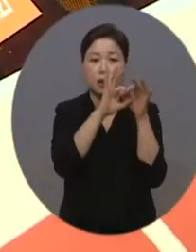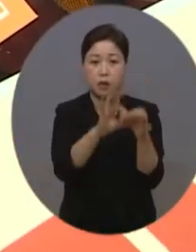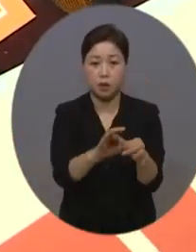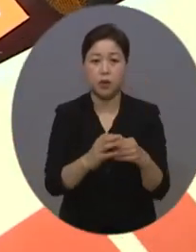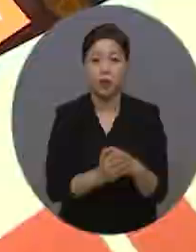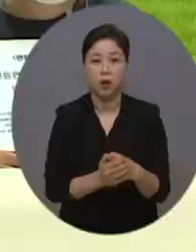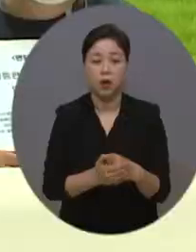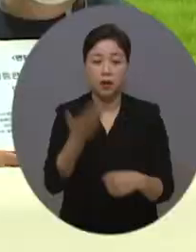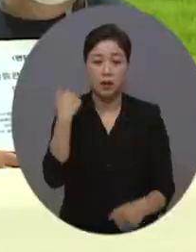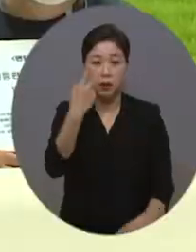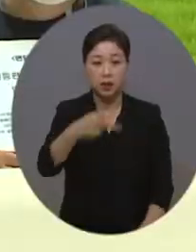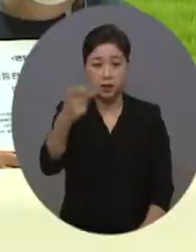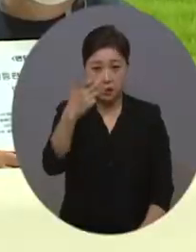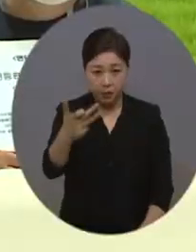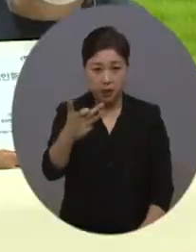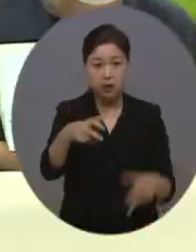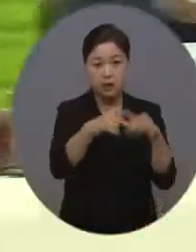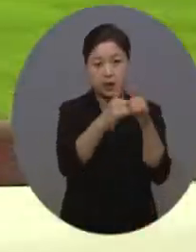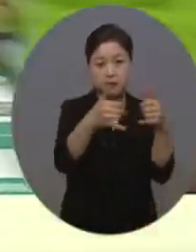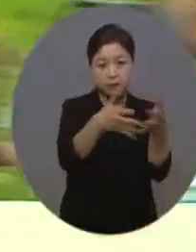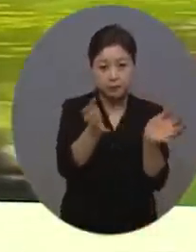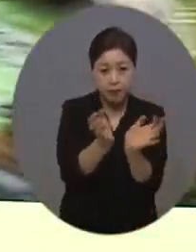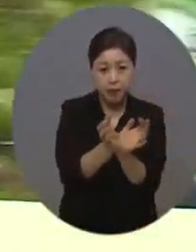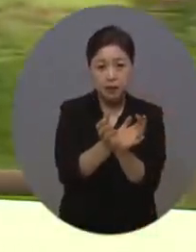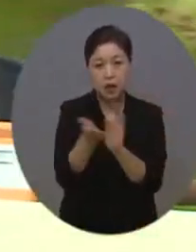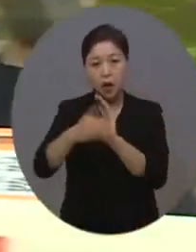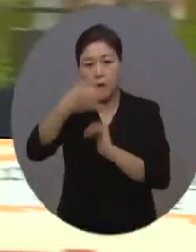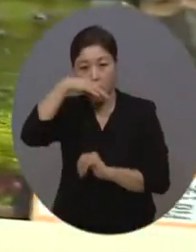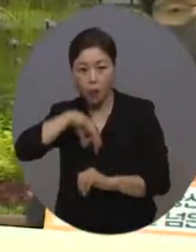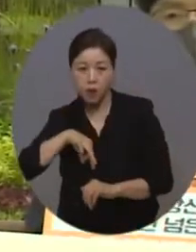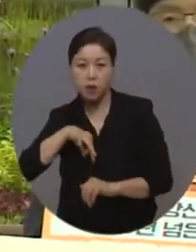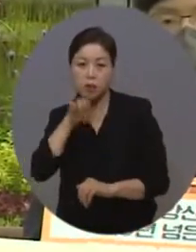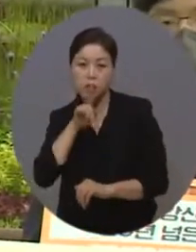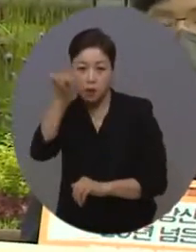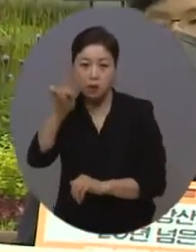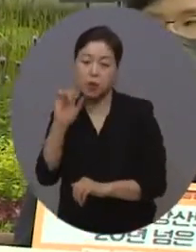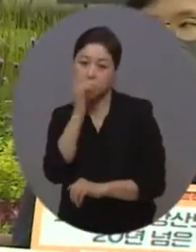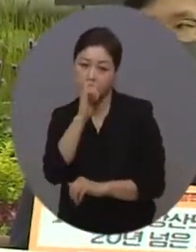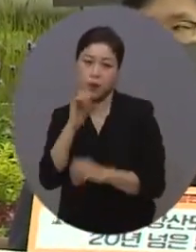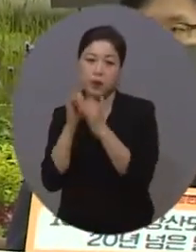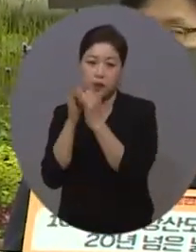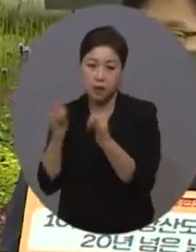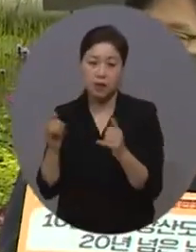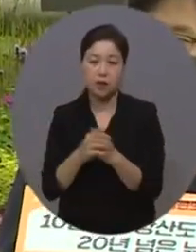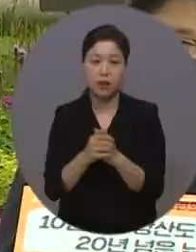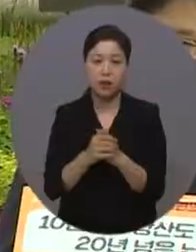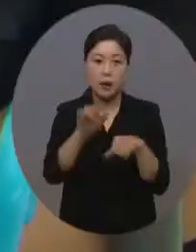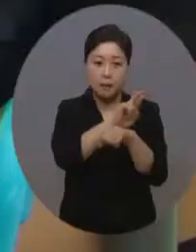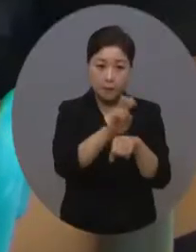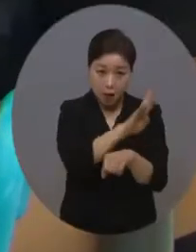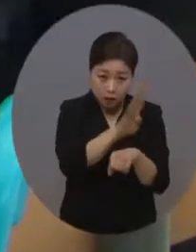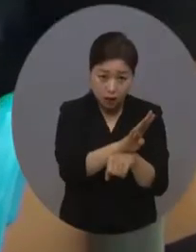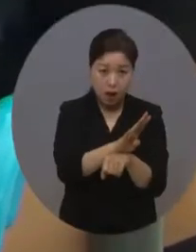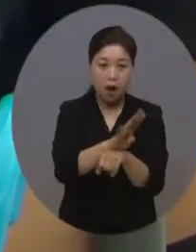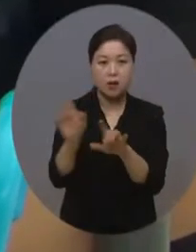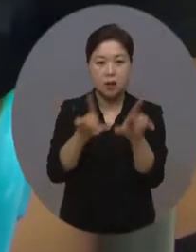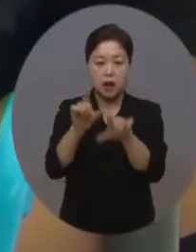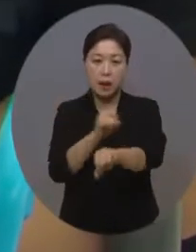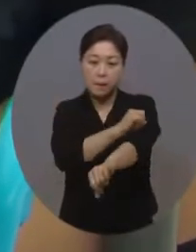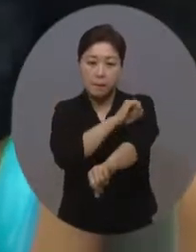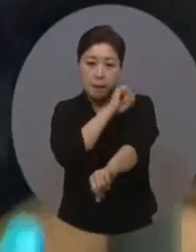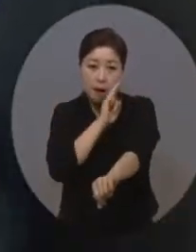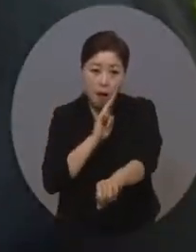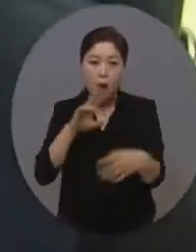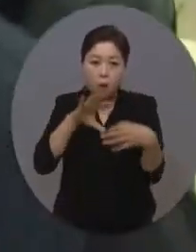지난 2018년 장애인 단체들과 공익소송 변호사들은 편의점 등 생활편의시설에 대한 개선을 위한 차별구제 소송을